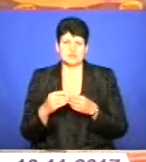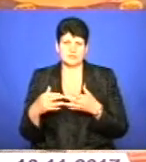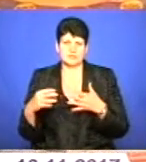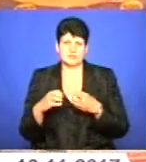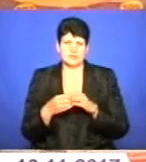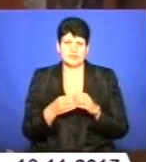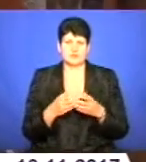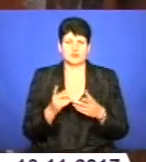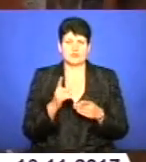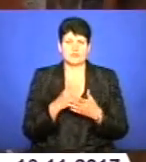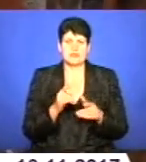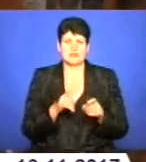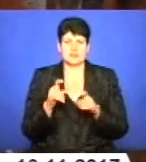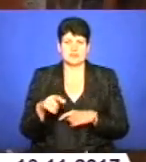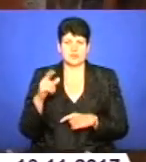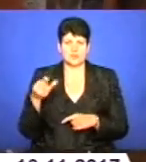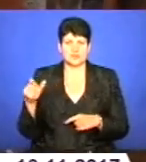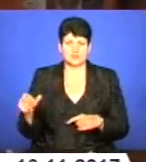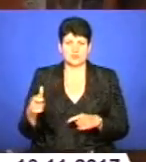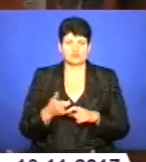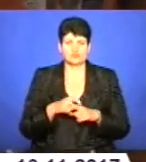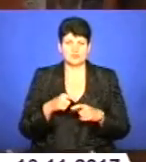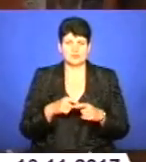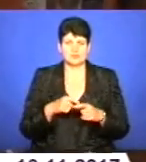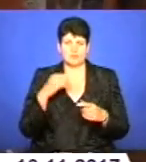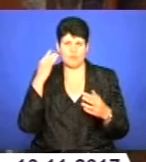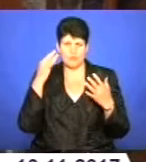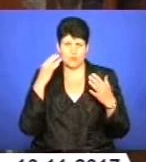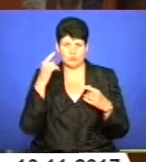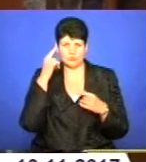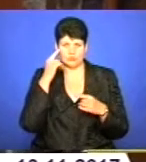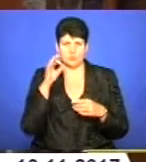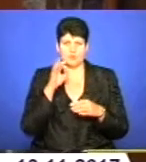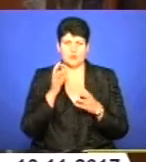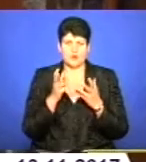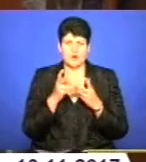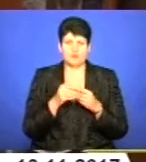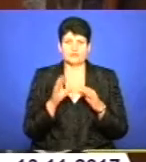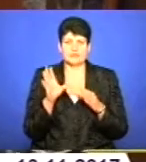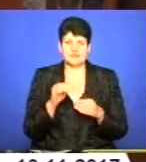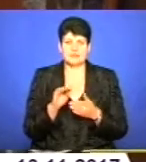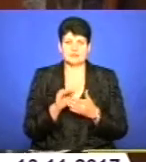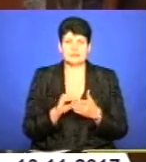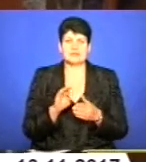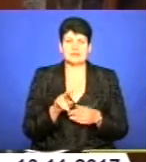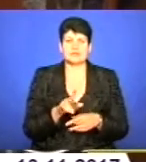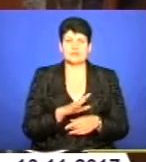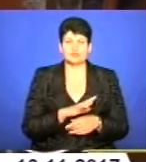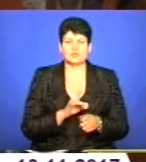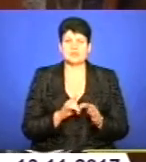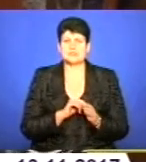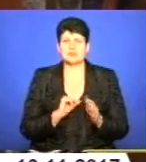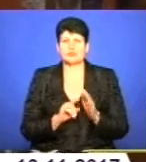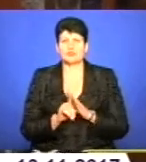особи. Дуже продумано, прораховано, все прописано так, як воно і було. З самого початку